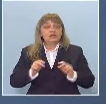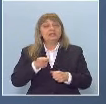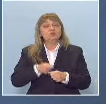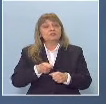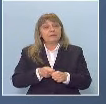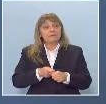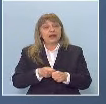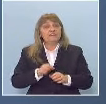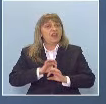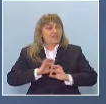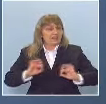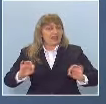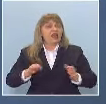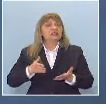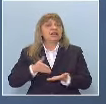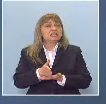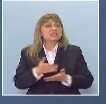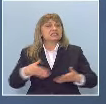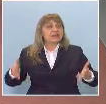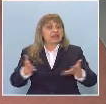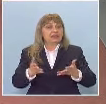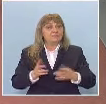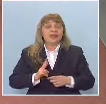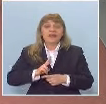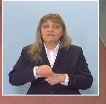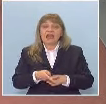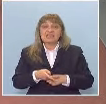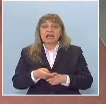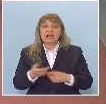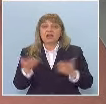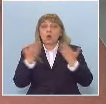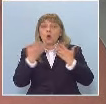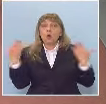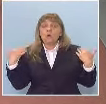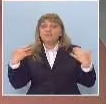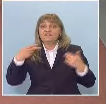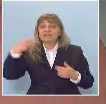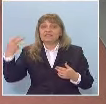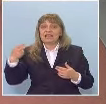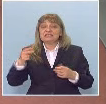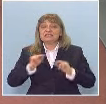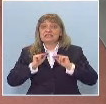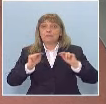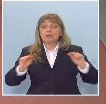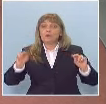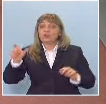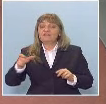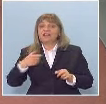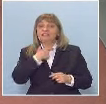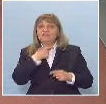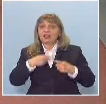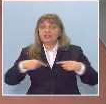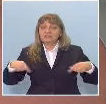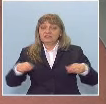в реална среда. Влязоха ли университетските преподаватели вече в класните стаи? Да.